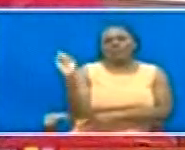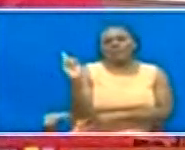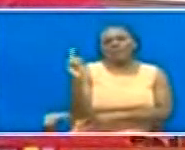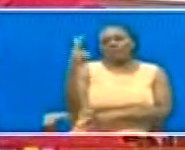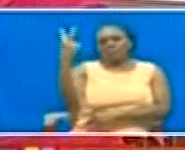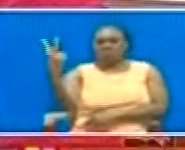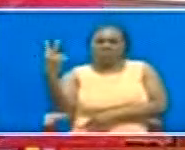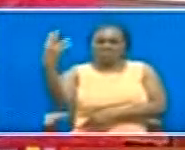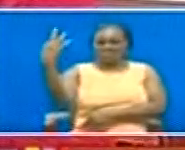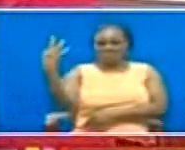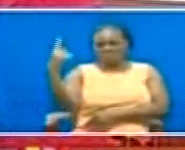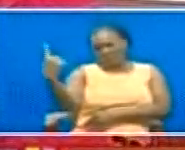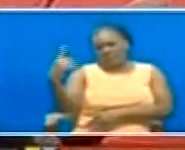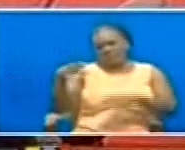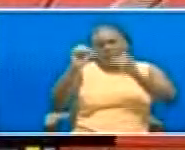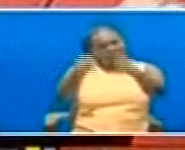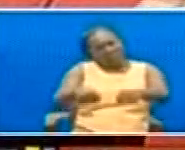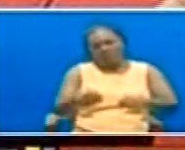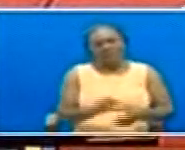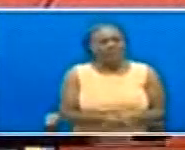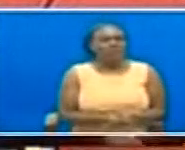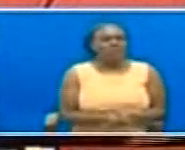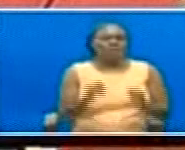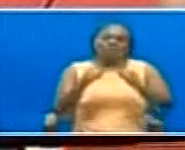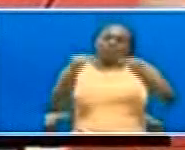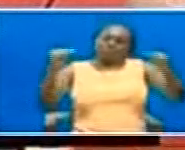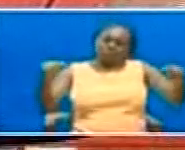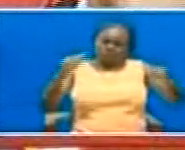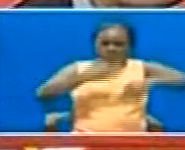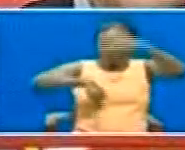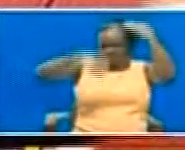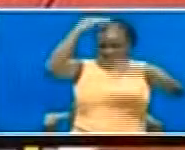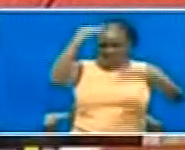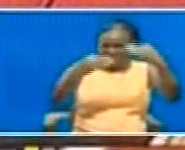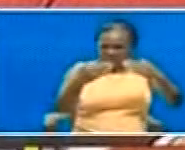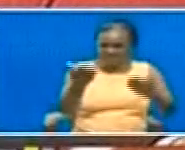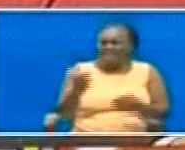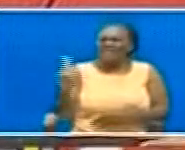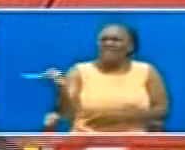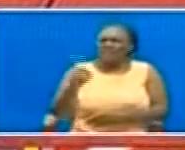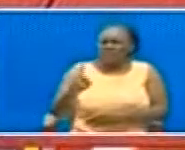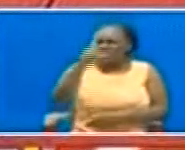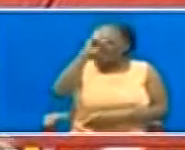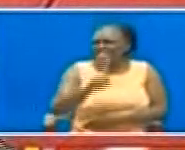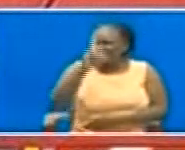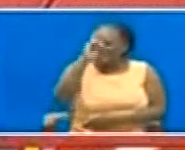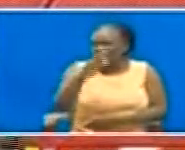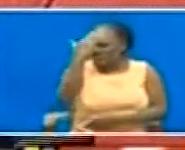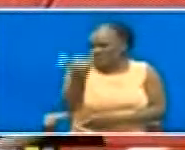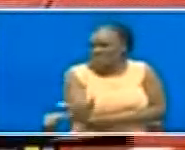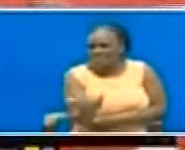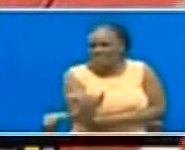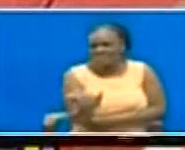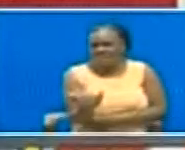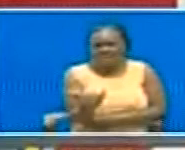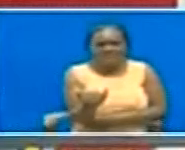namba mbili ama namba moja. Lakini upinzani mtu anajua. Jose, upinzani ni wa vyuo vikuu vya Nairobi. Za Nairobi. Ni kwa nini mchezo huu pengine